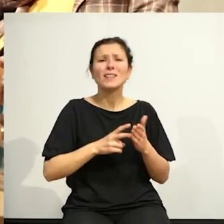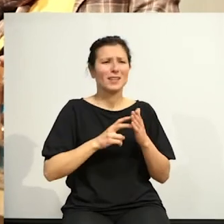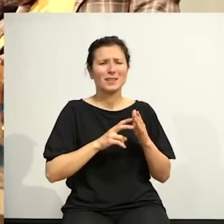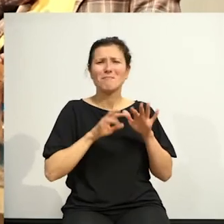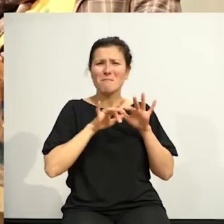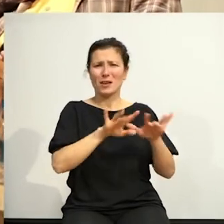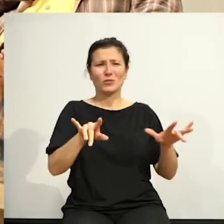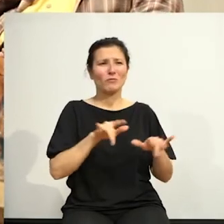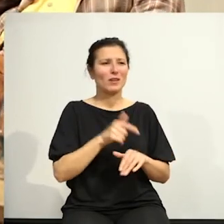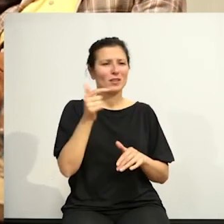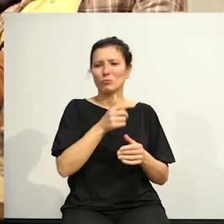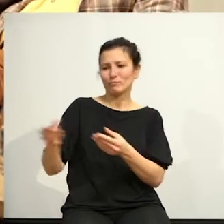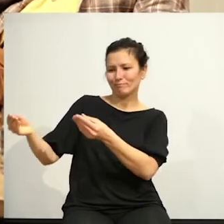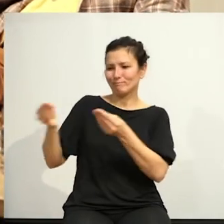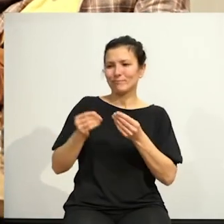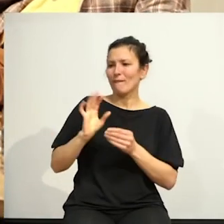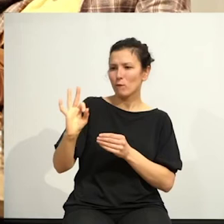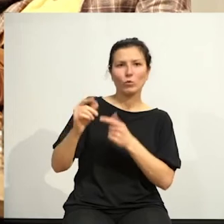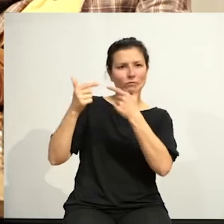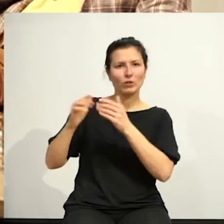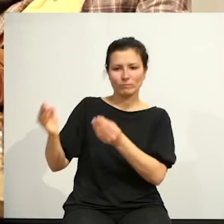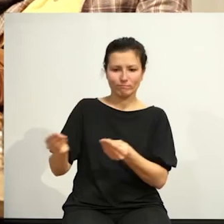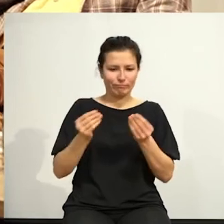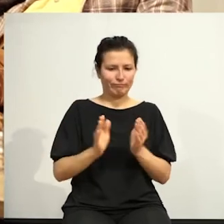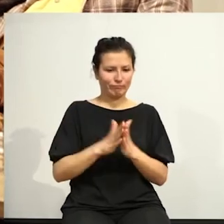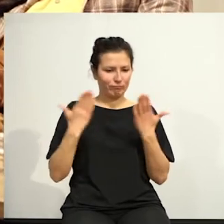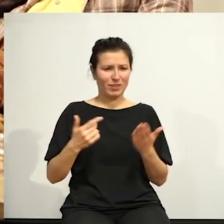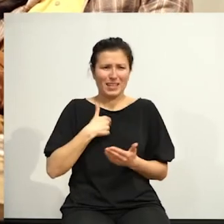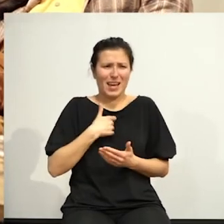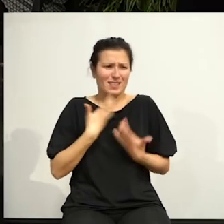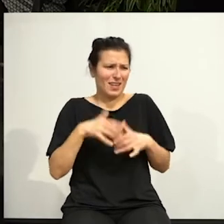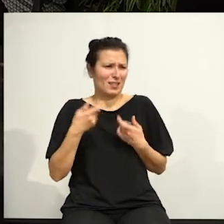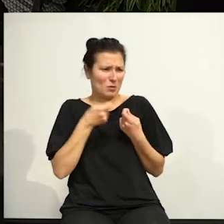niekoniecznie musi brać Norwida do ręki i ja naprawdę nie mam ochoty go zmuszać.